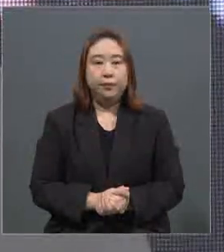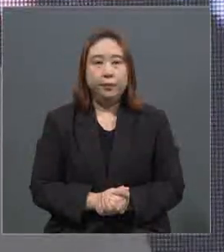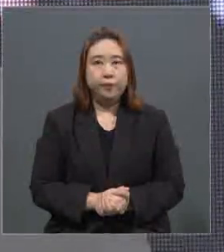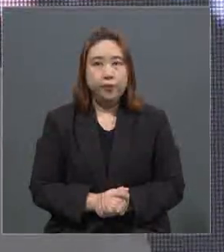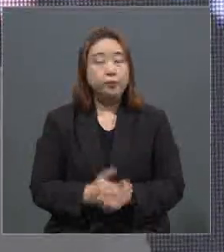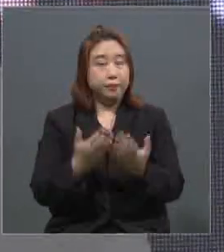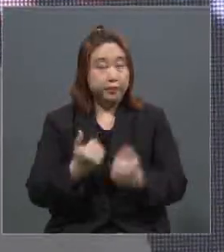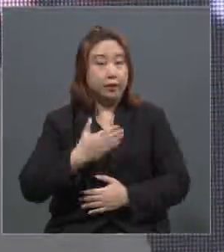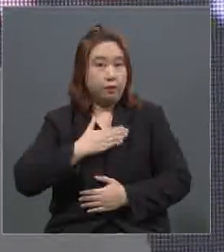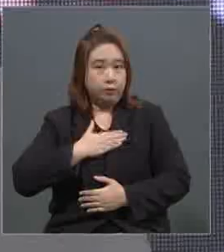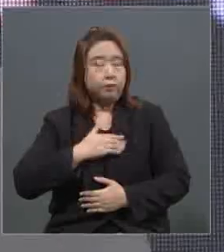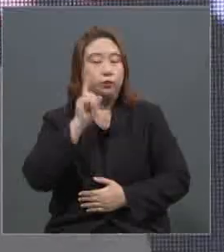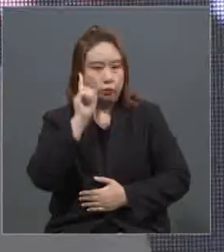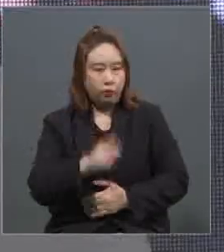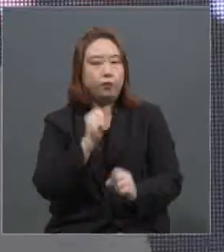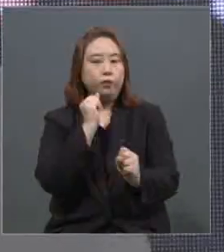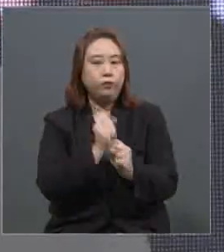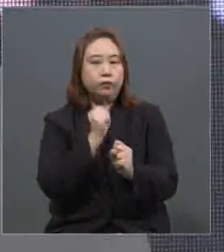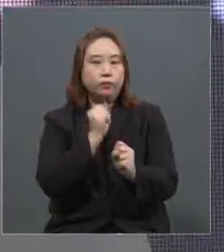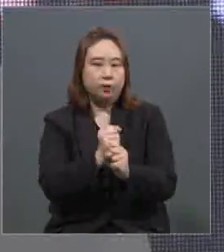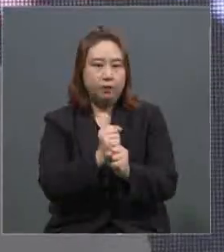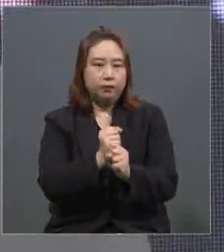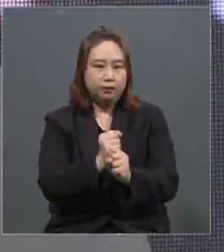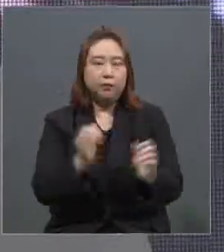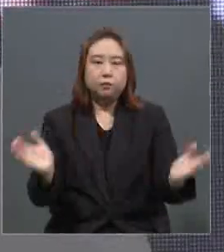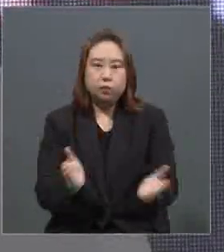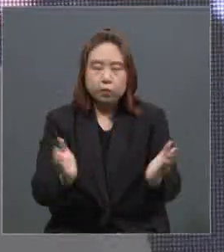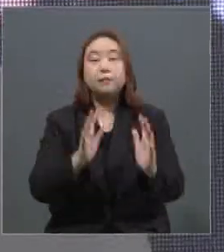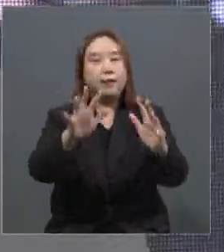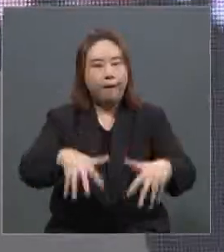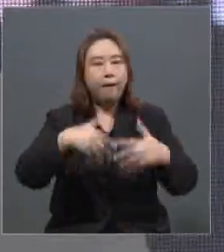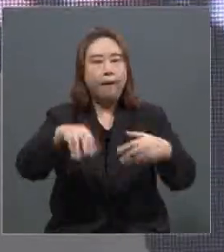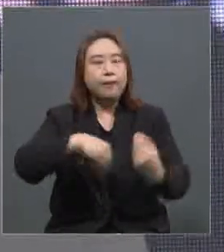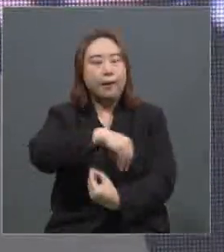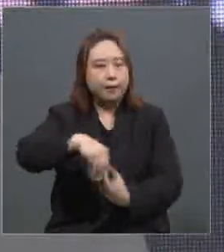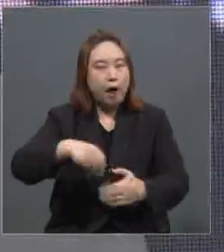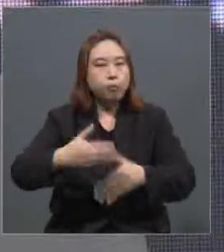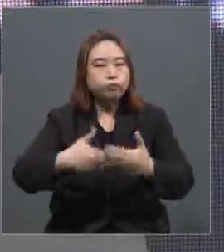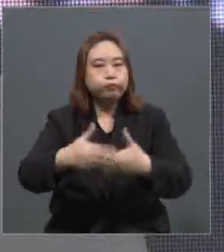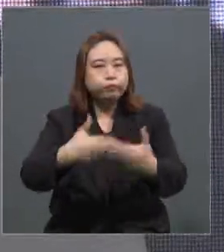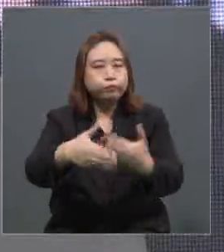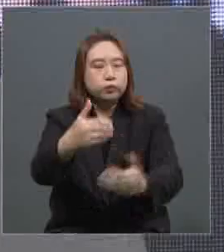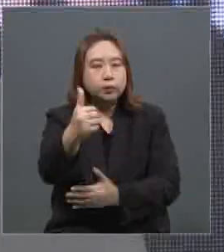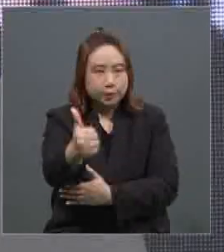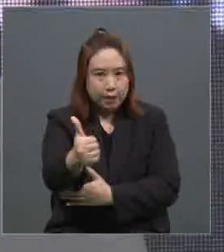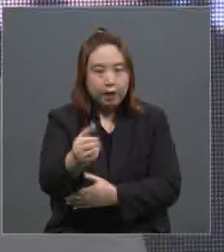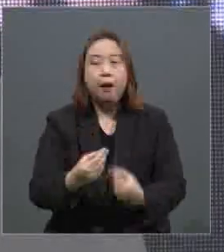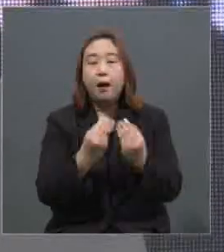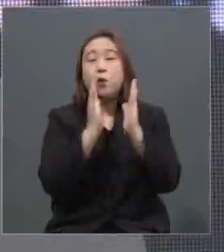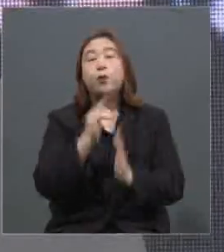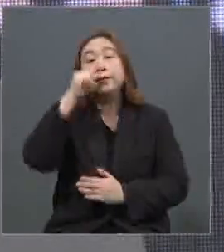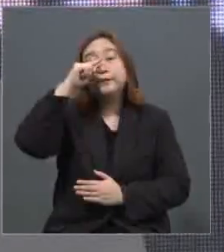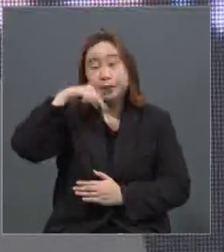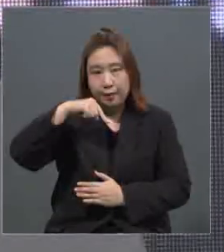และเราเองก็ตองสร้างการเกิดรายได้ที่มั่นคงในระยะยาวเพื่อจะให้คนไทย